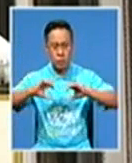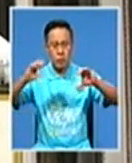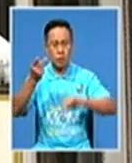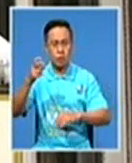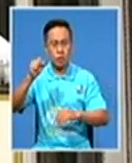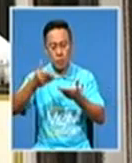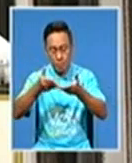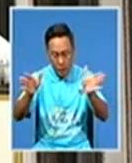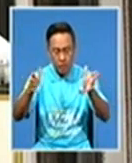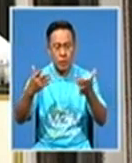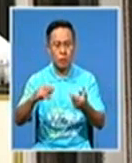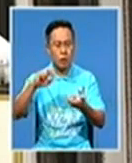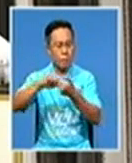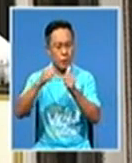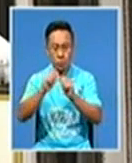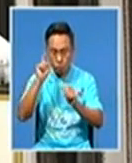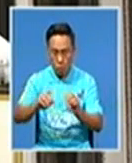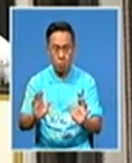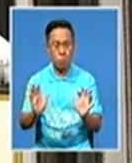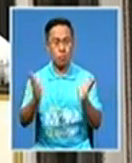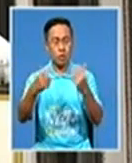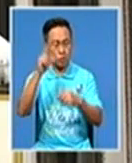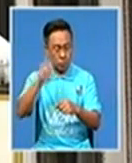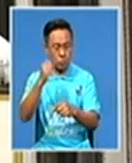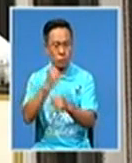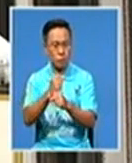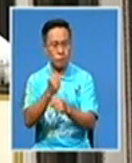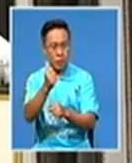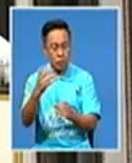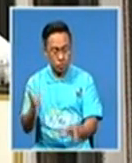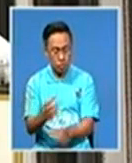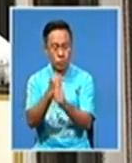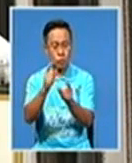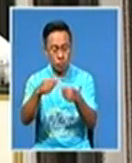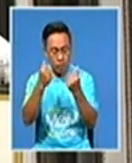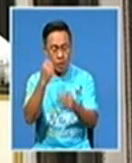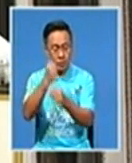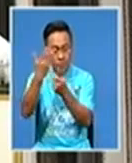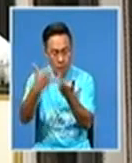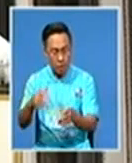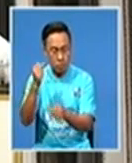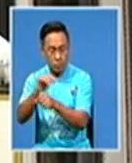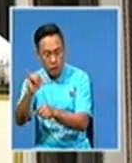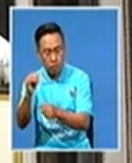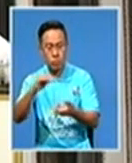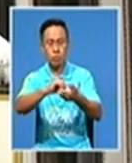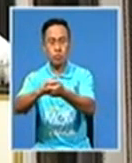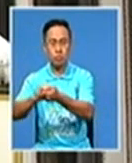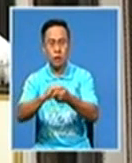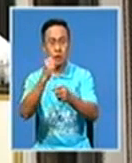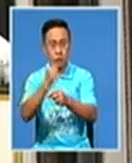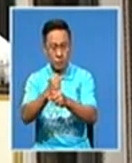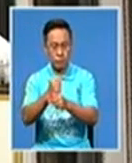มดแล้วปัญหามันต้องหมดไปนะครับต้องตอบคำถามไม่ได้ว่าอะไรจบไปแล้วบ้างอะไรหมดไปแล้วต้องช่วยกันร่วมมือกัน